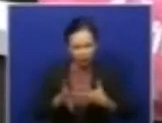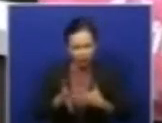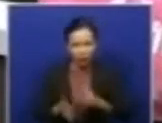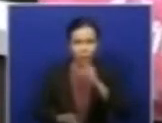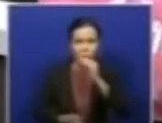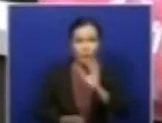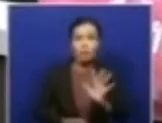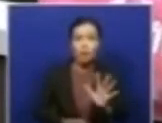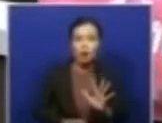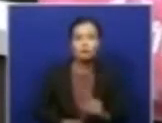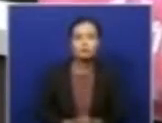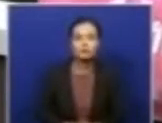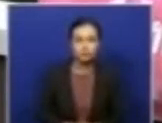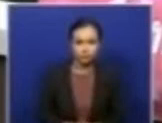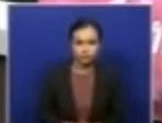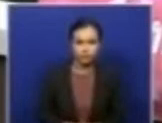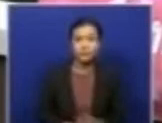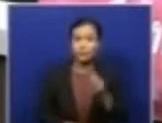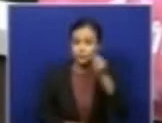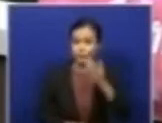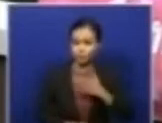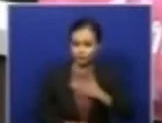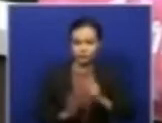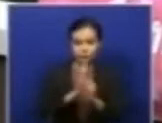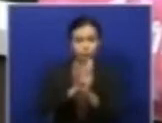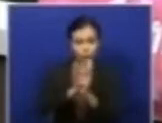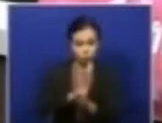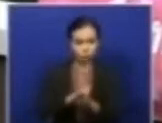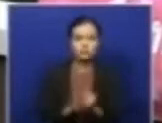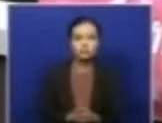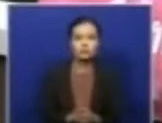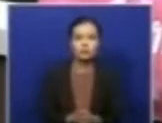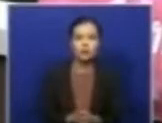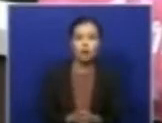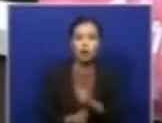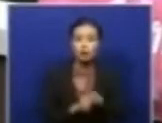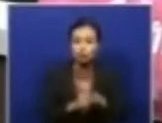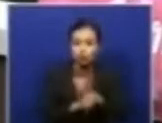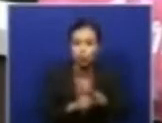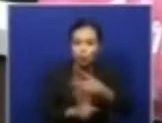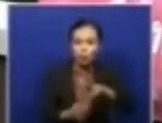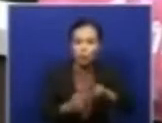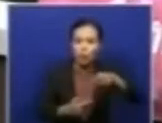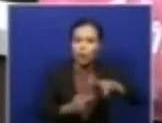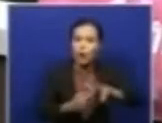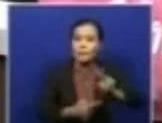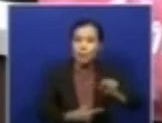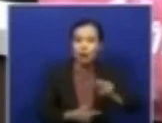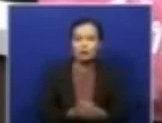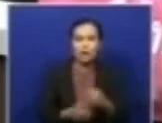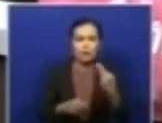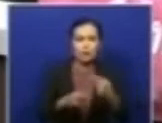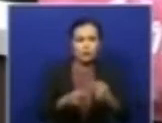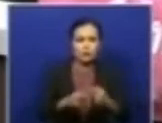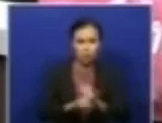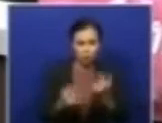ม่ได้ที่บ้านผมสกลนครโรงนมภูพานตามโครงการราชบุรีไม่มีชื่อวันนี้ครับ